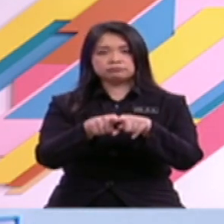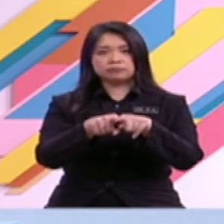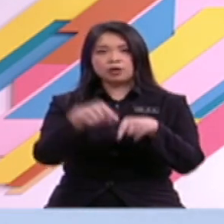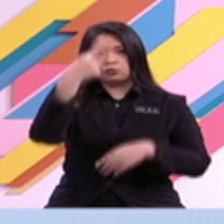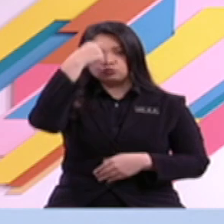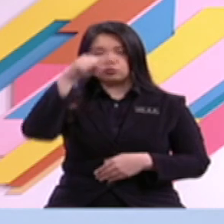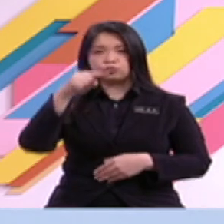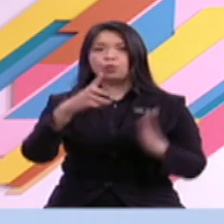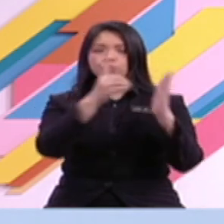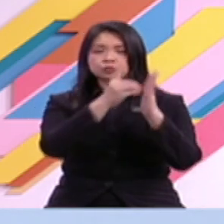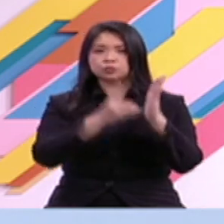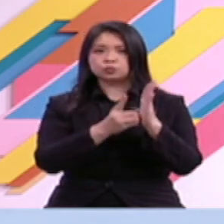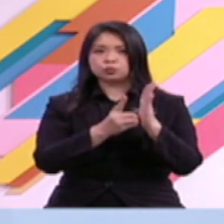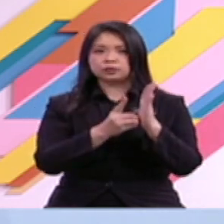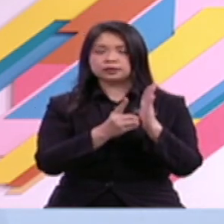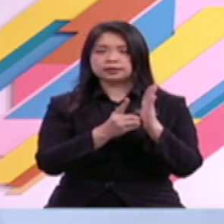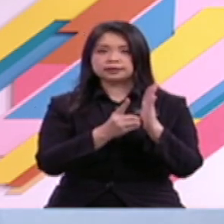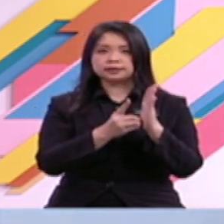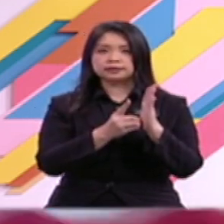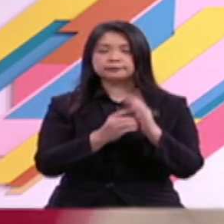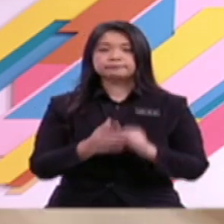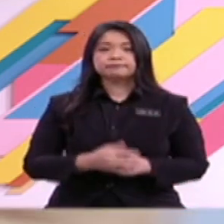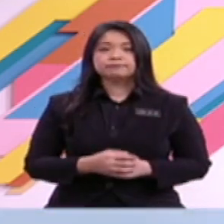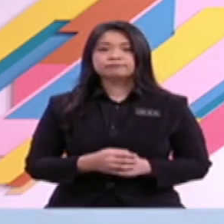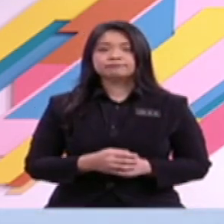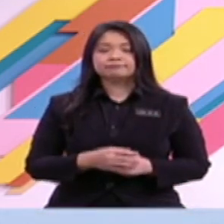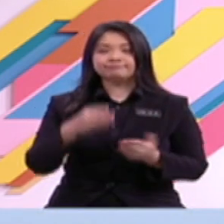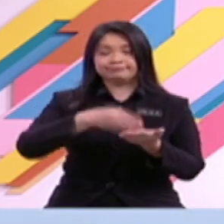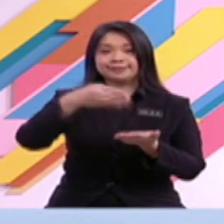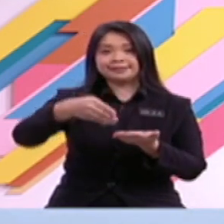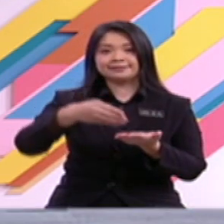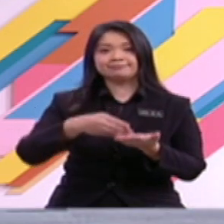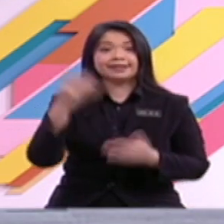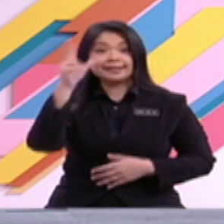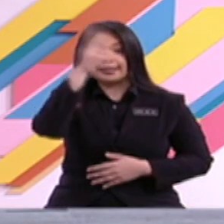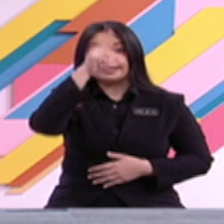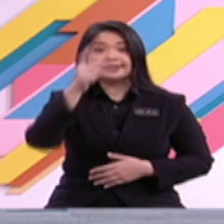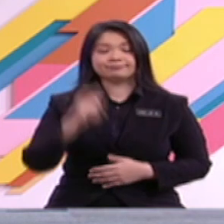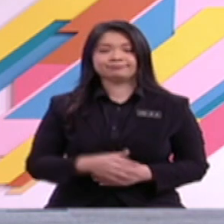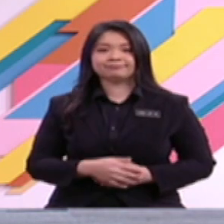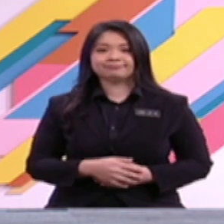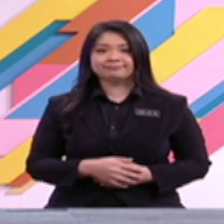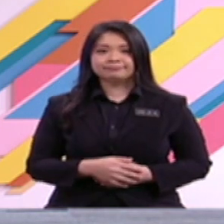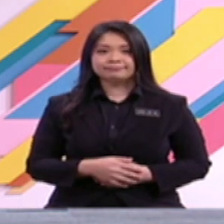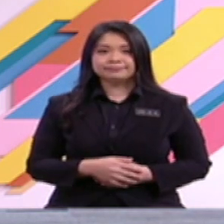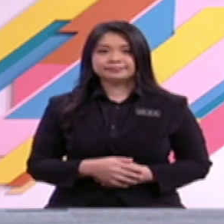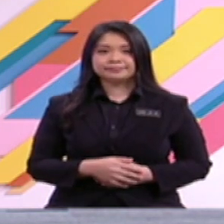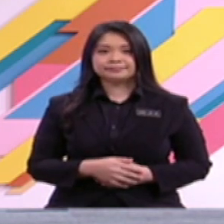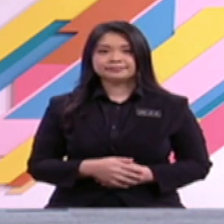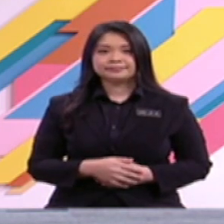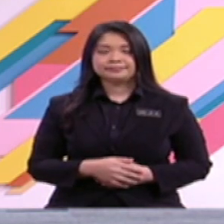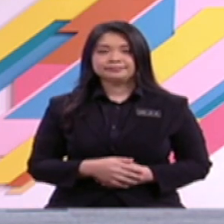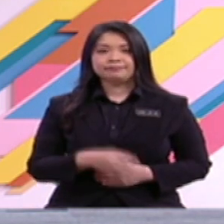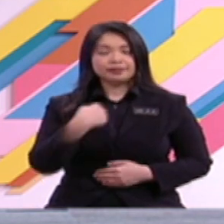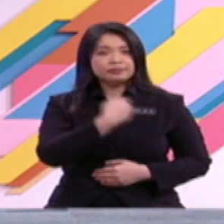dasar apa site untuk itu pelajaran terakhir aja anjing kalian kayak dia Betulkah